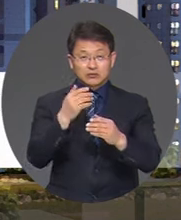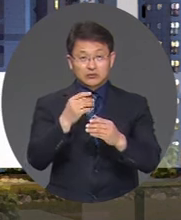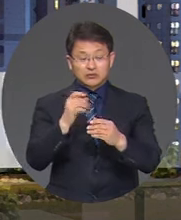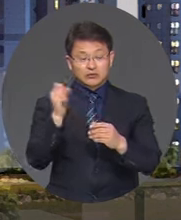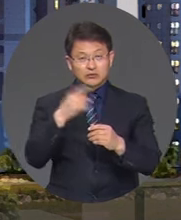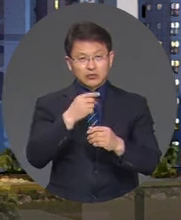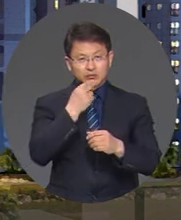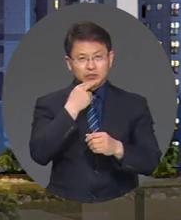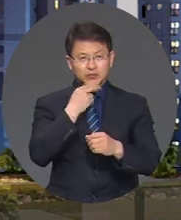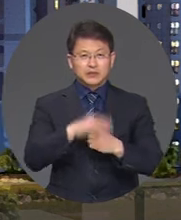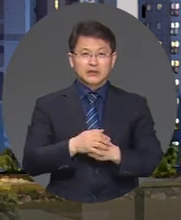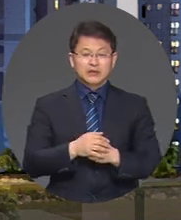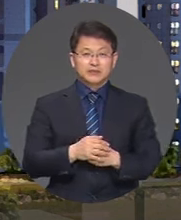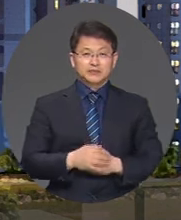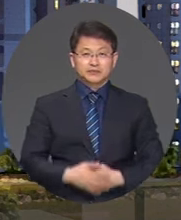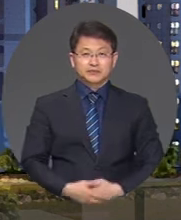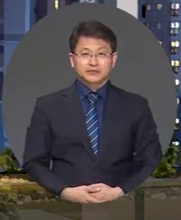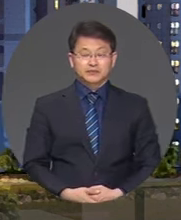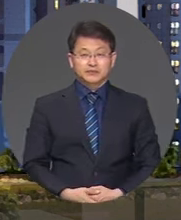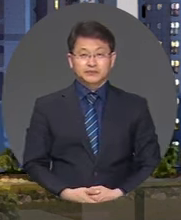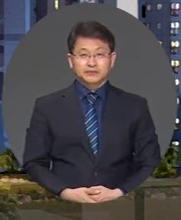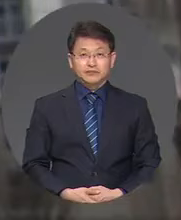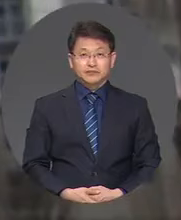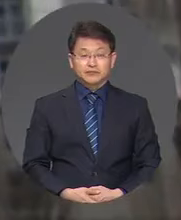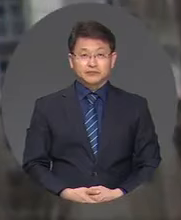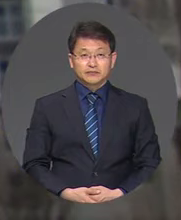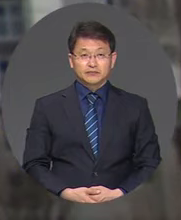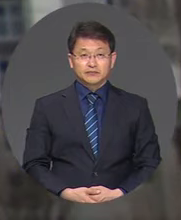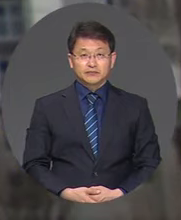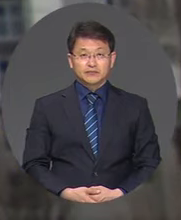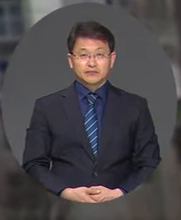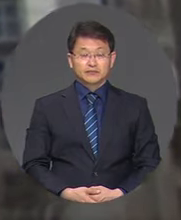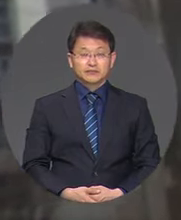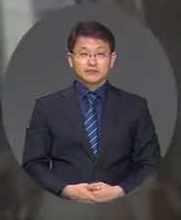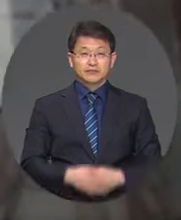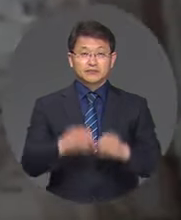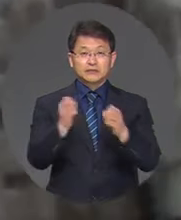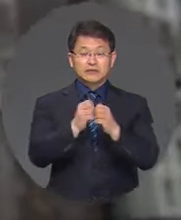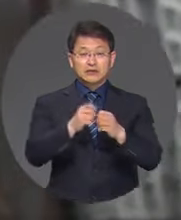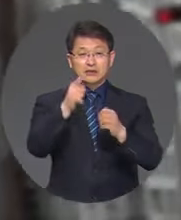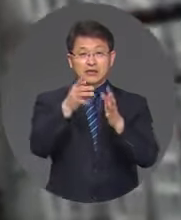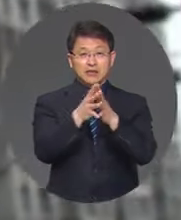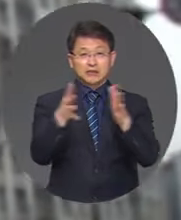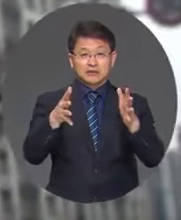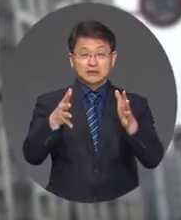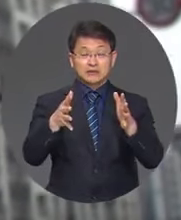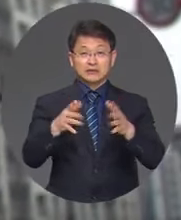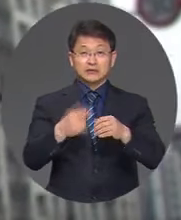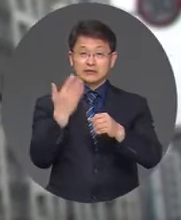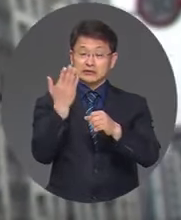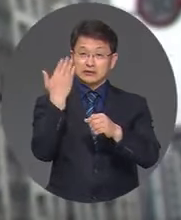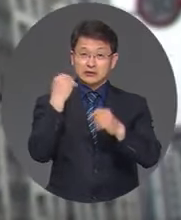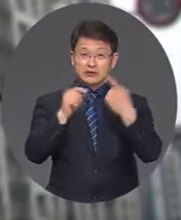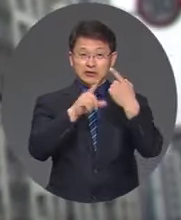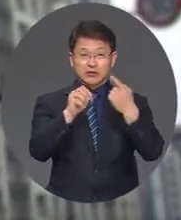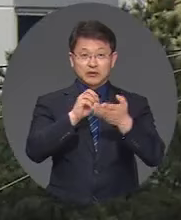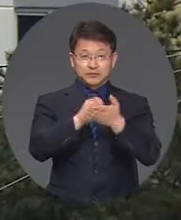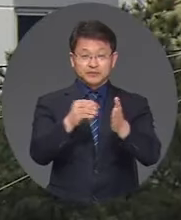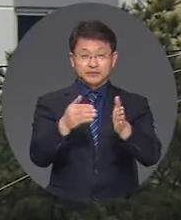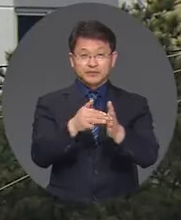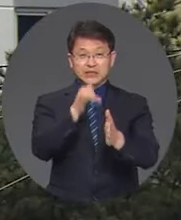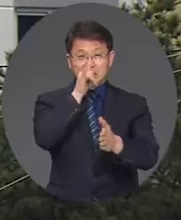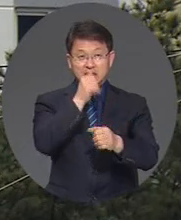받지 않습니다 부정석 기자입니다 창원의 한 아파트입니다 지난 1월 입주를